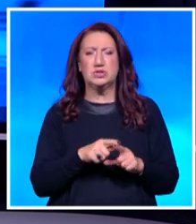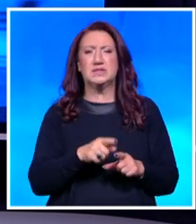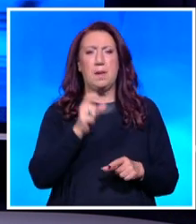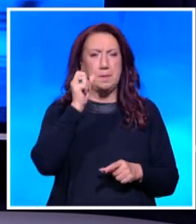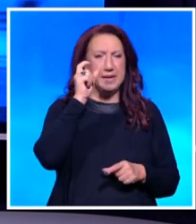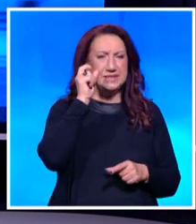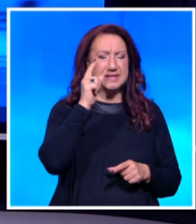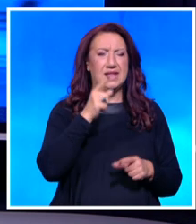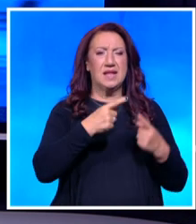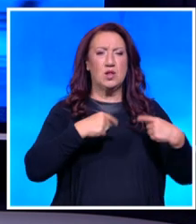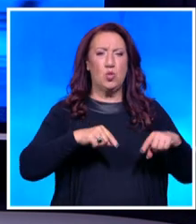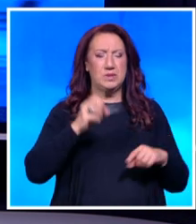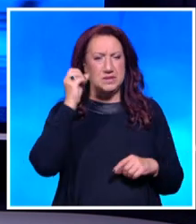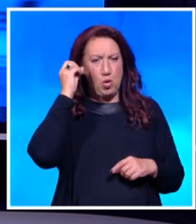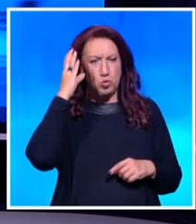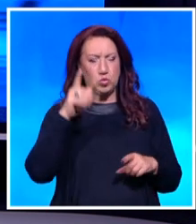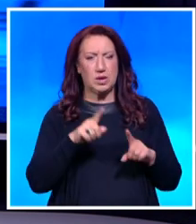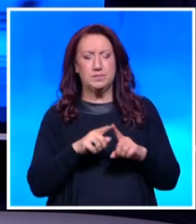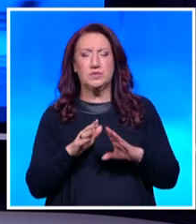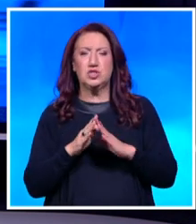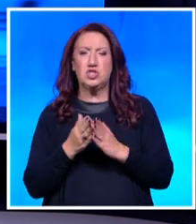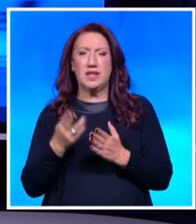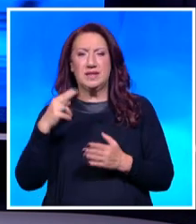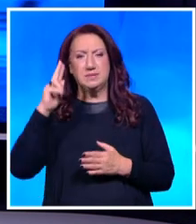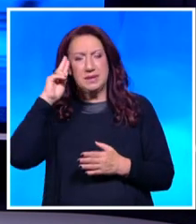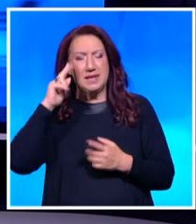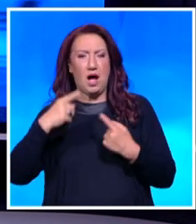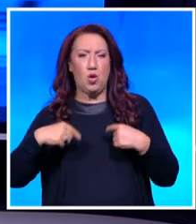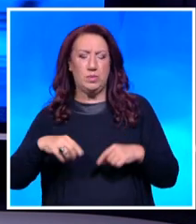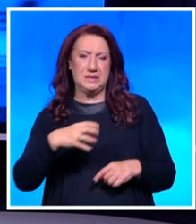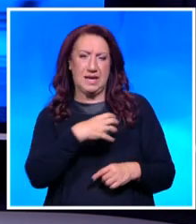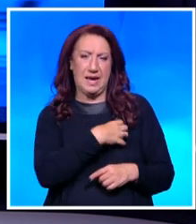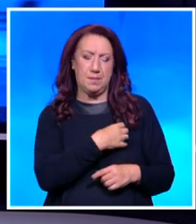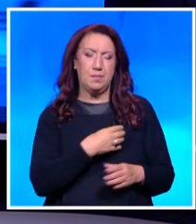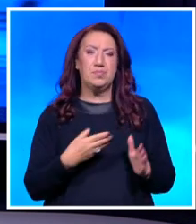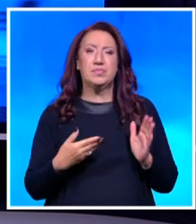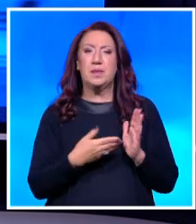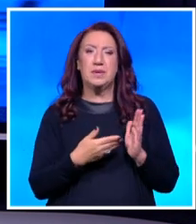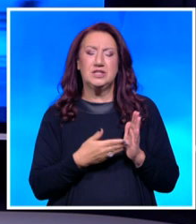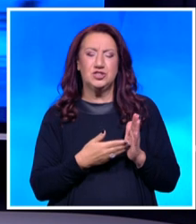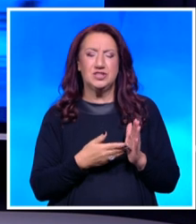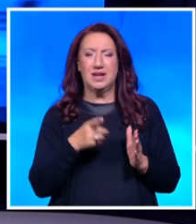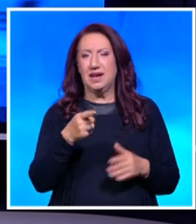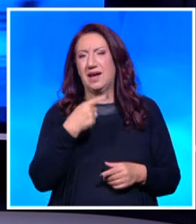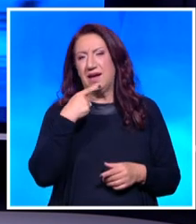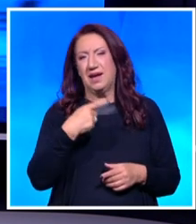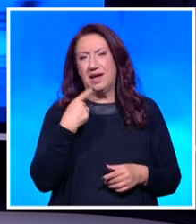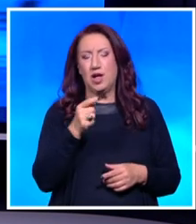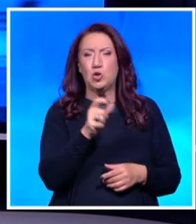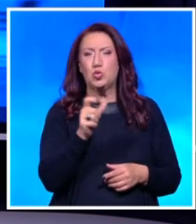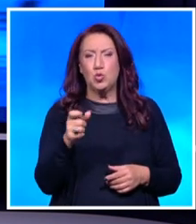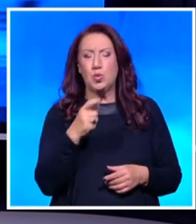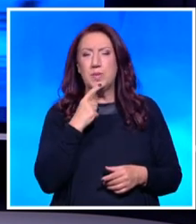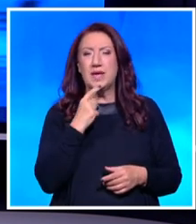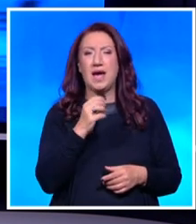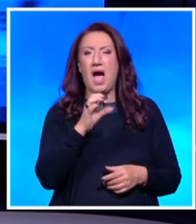комисия по култура и член на изпълнителната комисия на ГЕРБ. Причината – скандалът заради изречени думи в пленарната зала, уловени от микрофоните